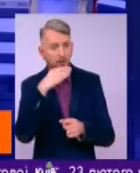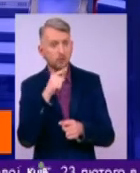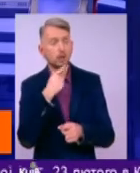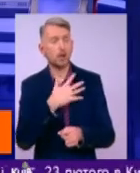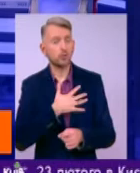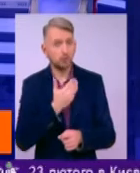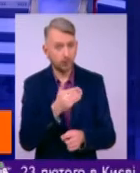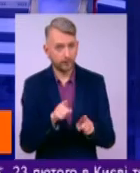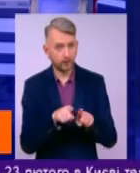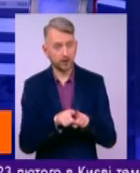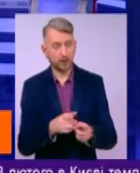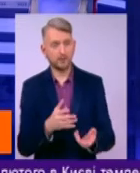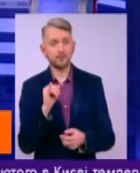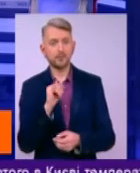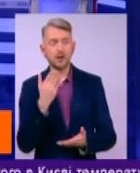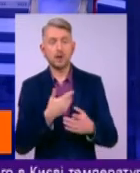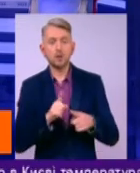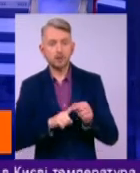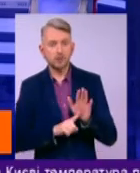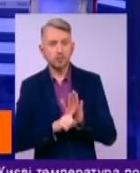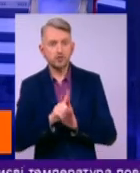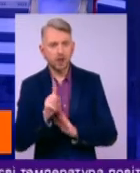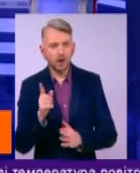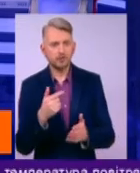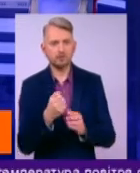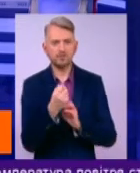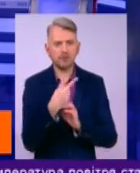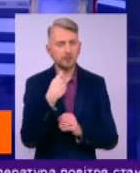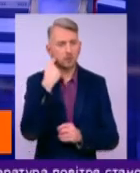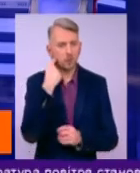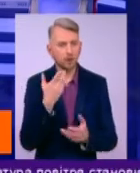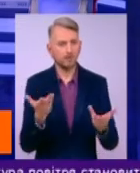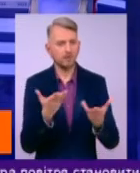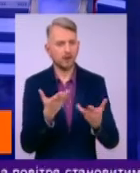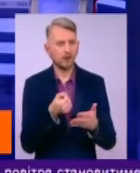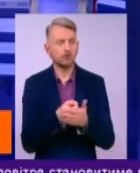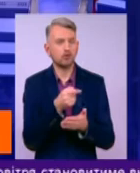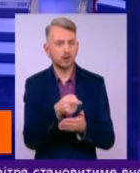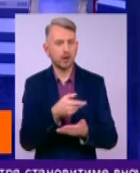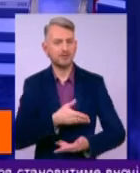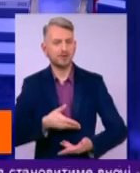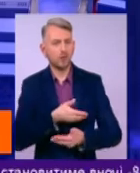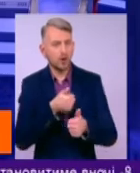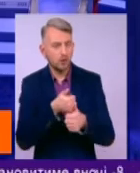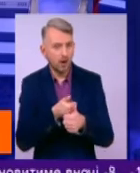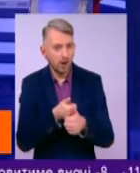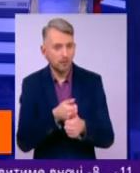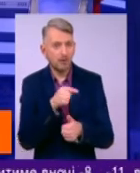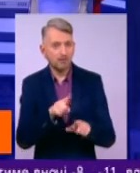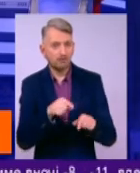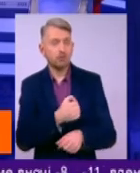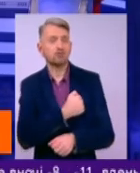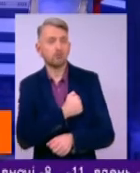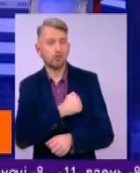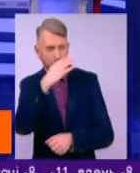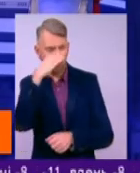любить його все ж таки. І якщо це починається десь там в 12 років, якісь до неї сексуальні домагання, то їй теж шкода батька. Вона